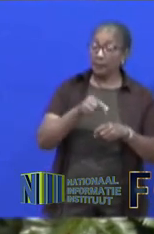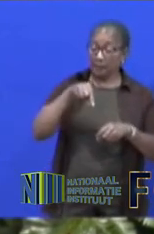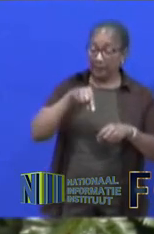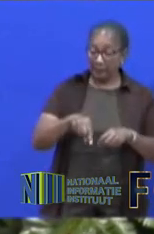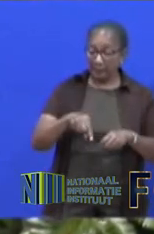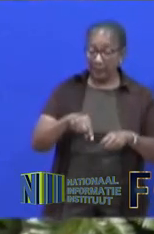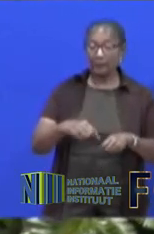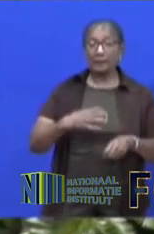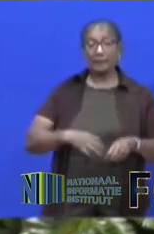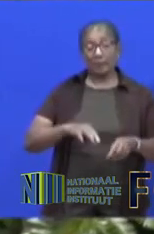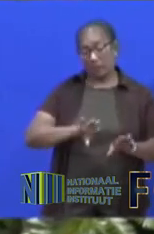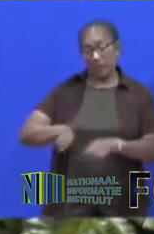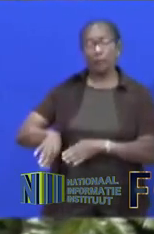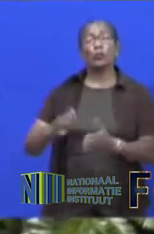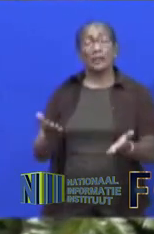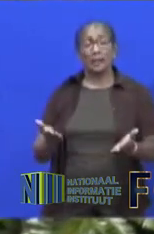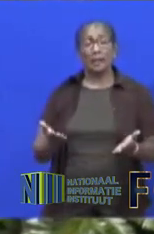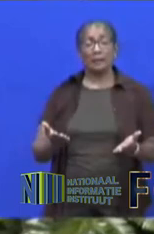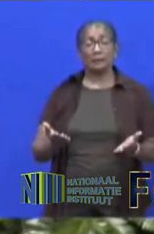gedrag achterwege laat.